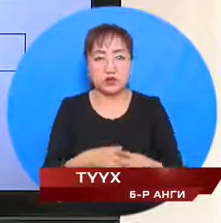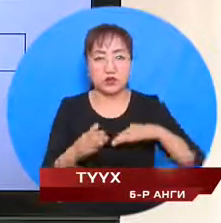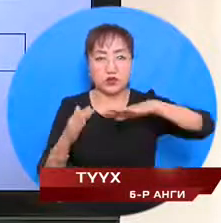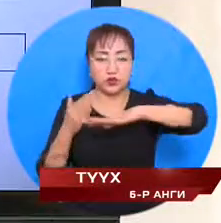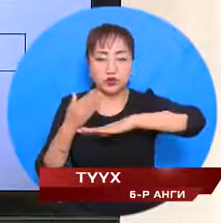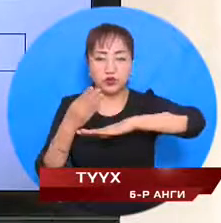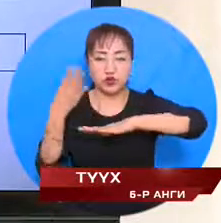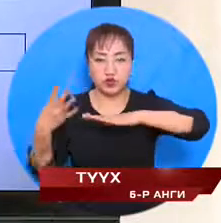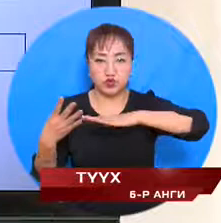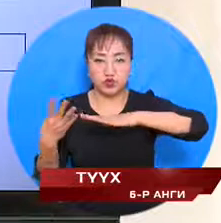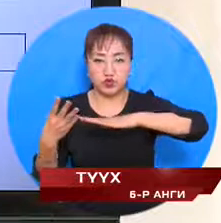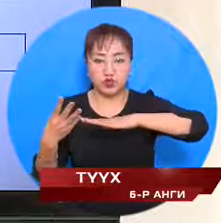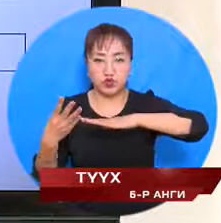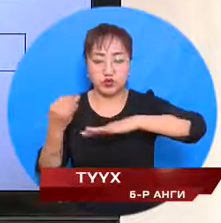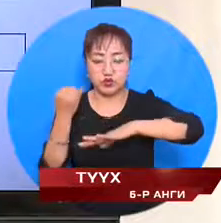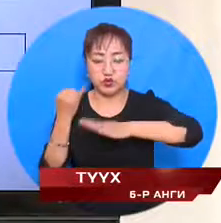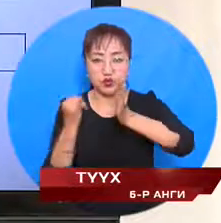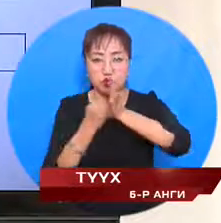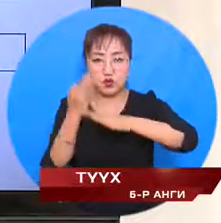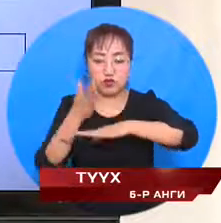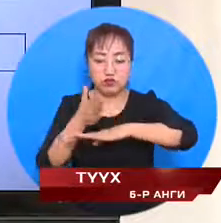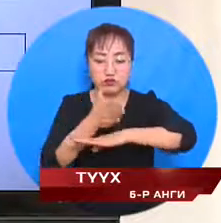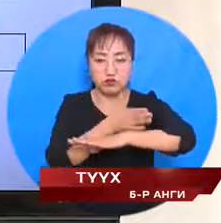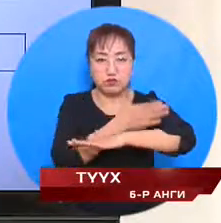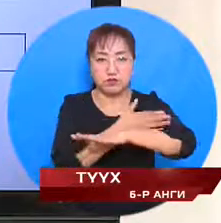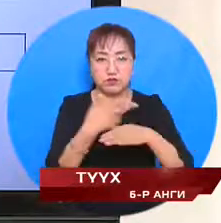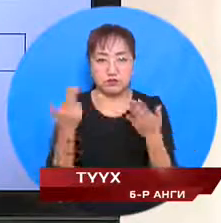нүдтэй буюу хүснэгтийг дэвтэр дээр нь зурж бэлтгэх нь байна.